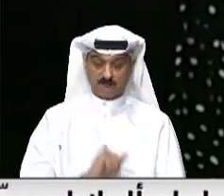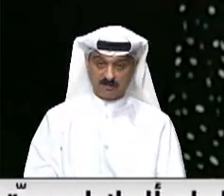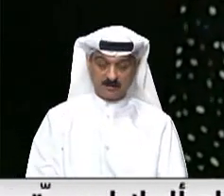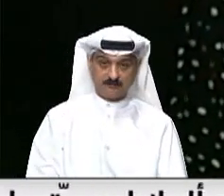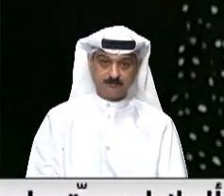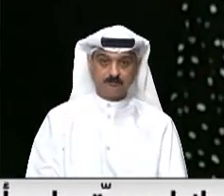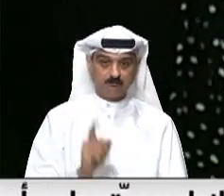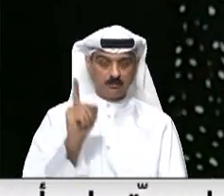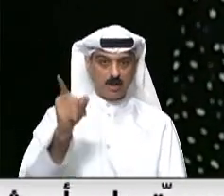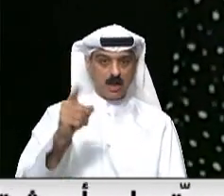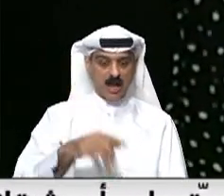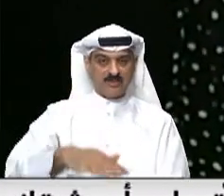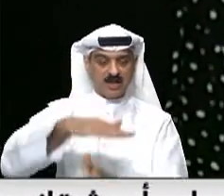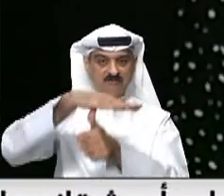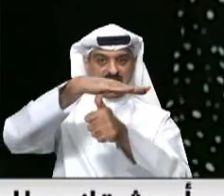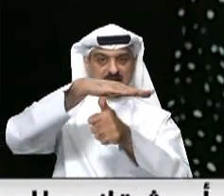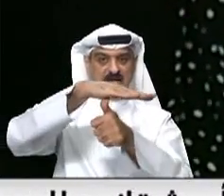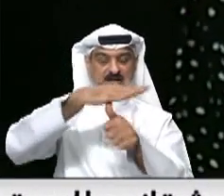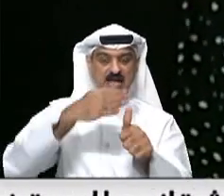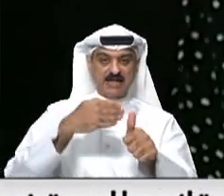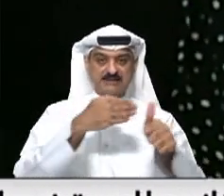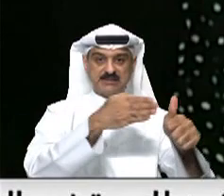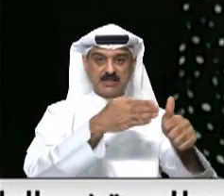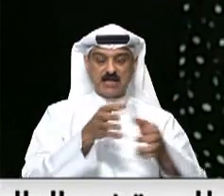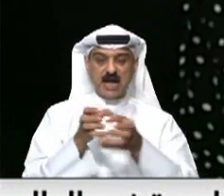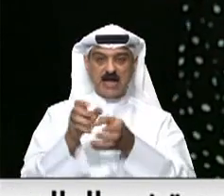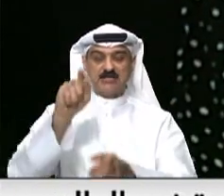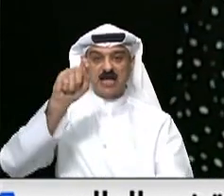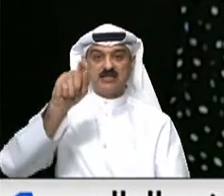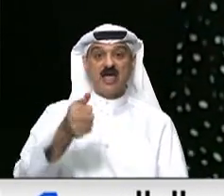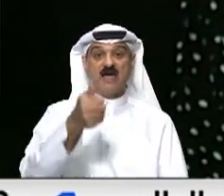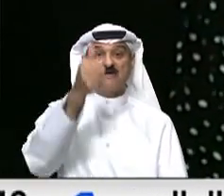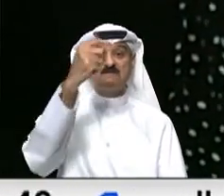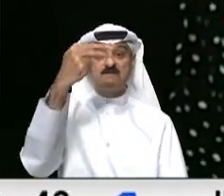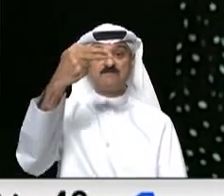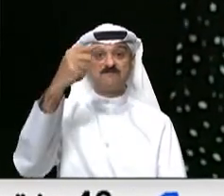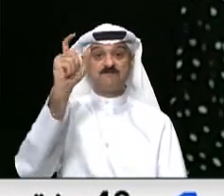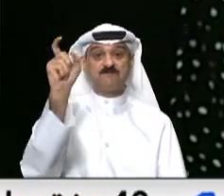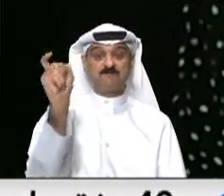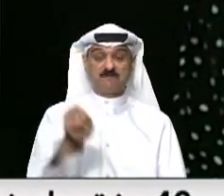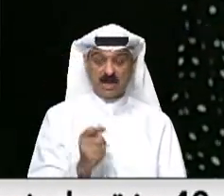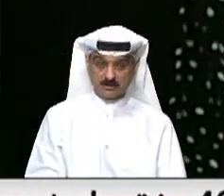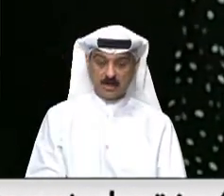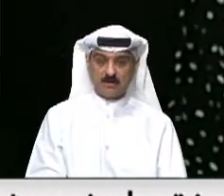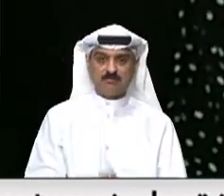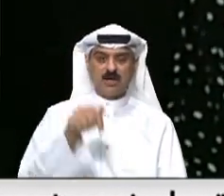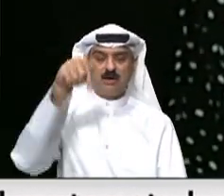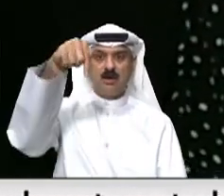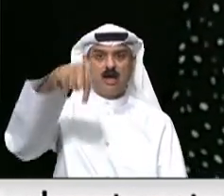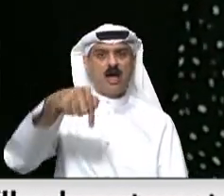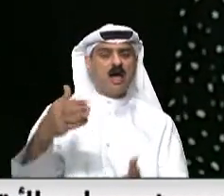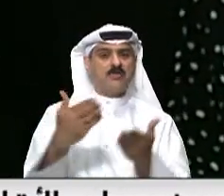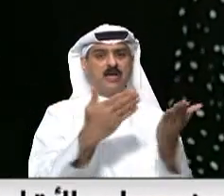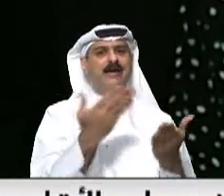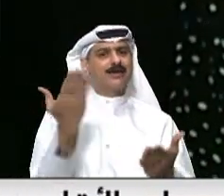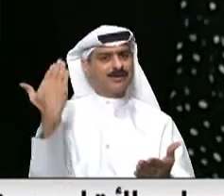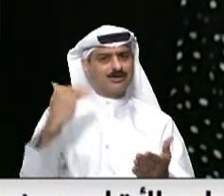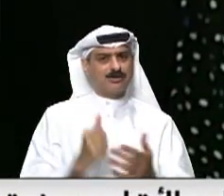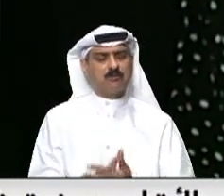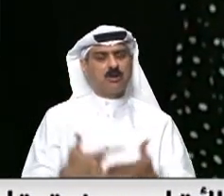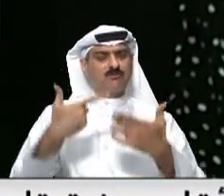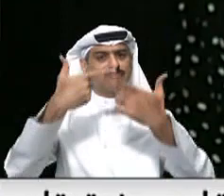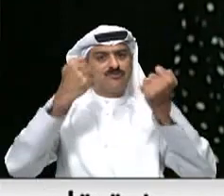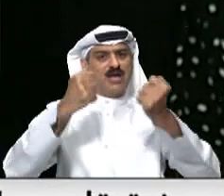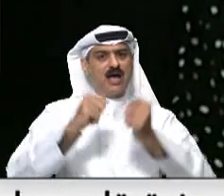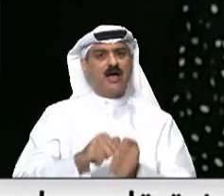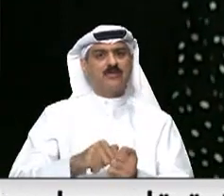فاغنر قامت بالتضحية كما وصفهم طبعا على أراضي سوليدار وعلى أراضي باخموت، وقدموا أرواحهم فداء لروسيا،